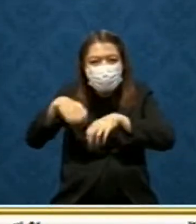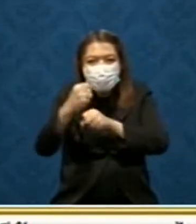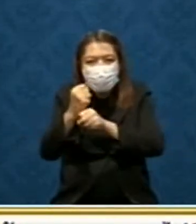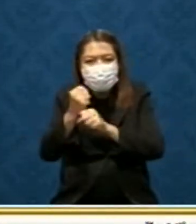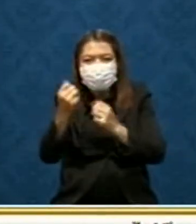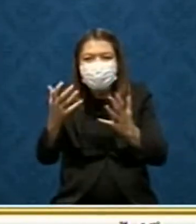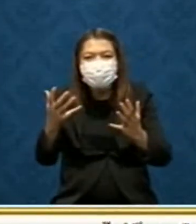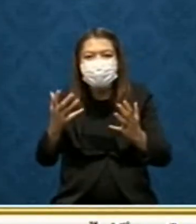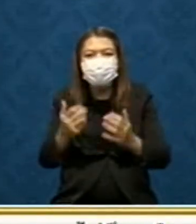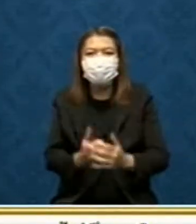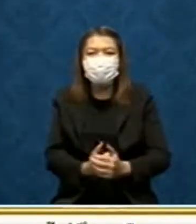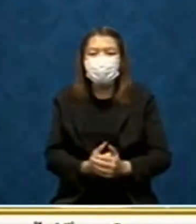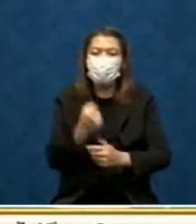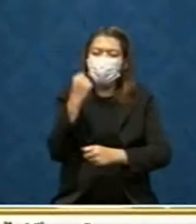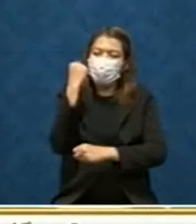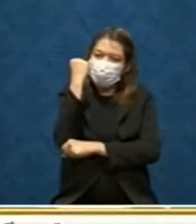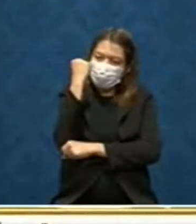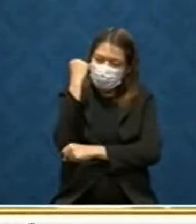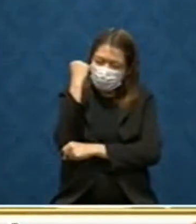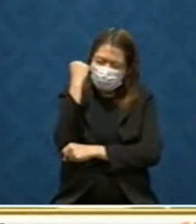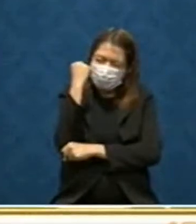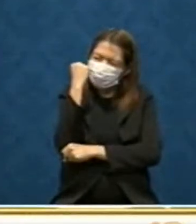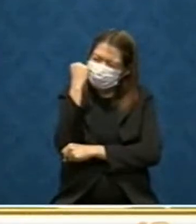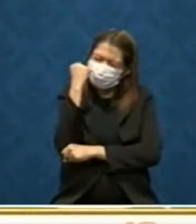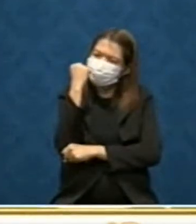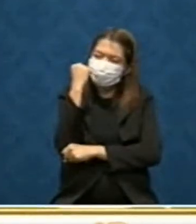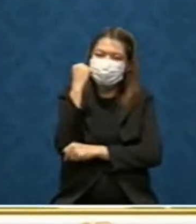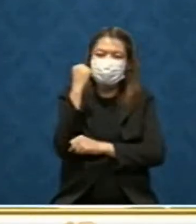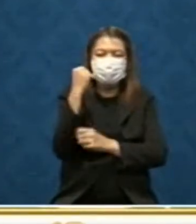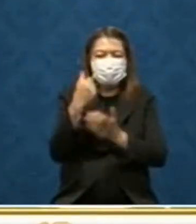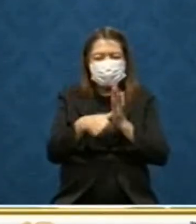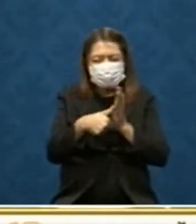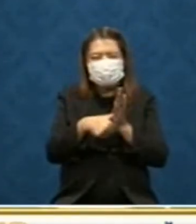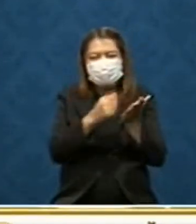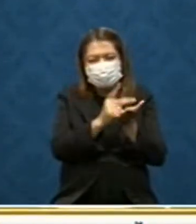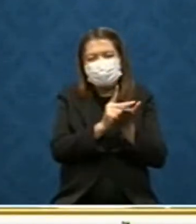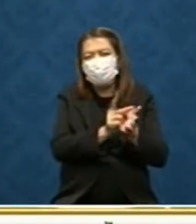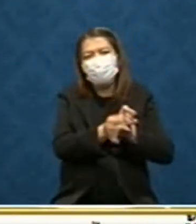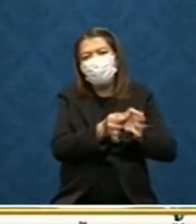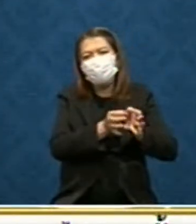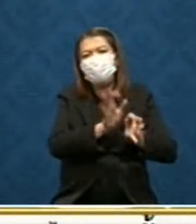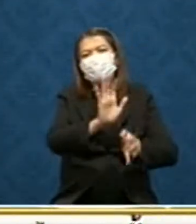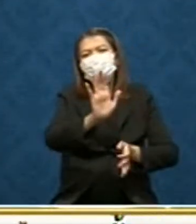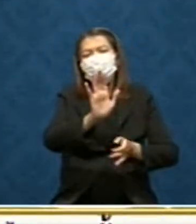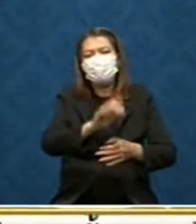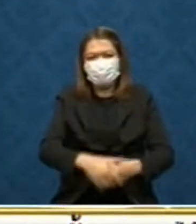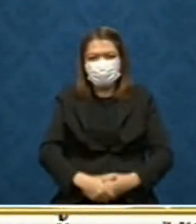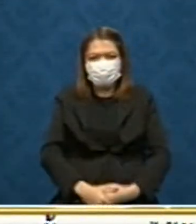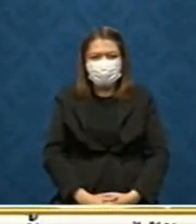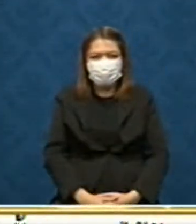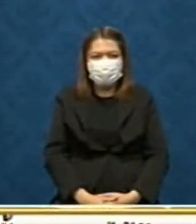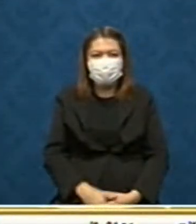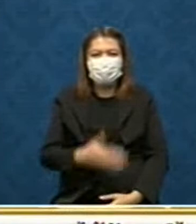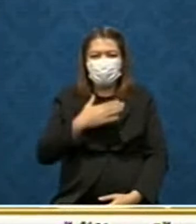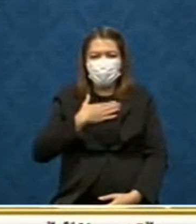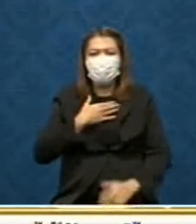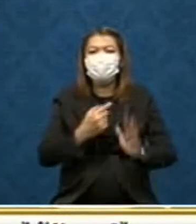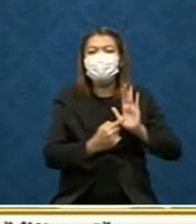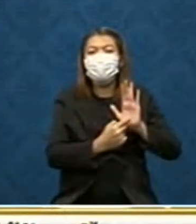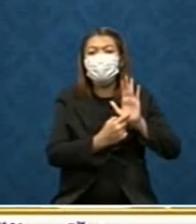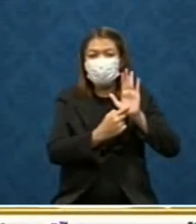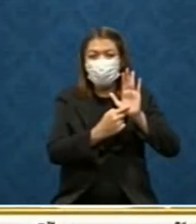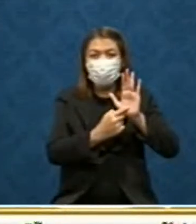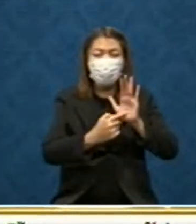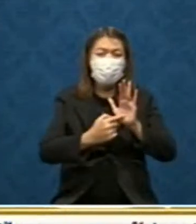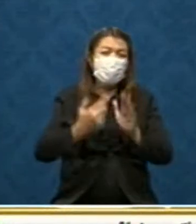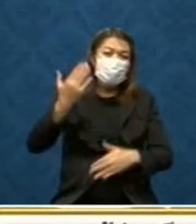วันนี้ ความจน มัจนลง จนลง อจะster มากขึ้ อัี้ไมตอธิบายผมตัยกตวอยางให้เหนวันก่อนแล้